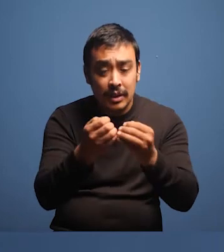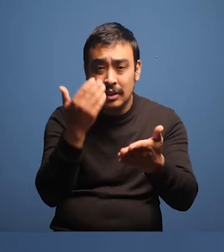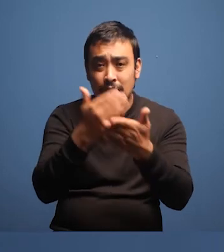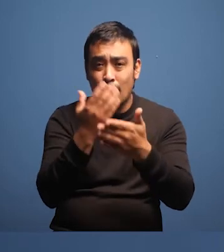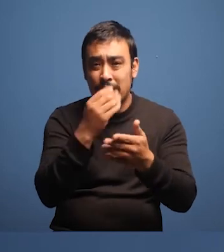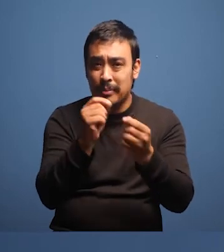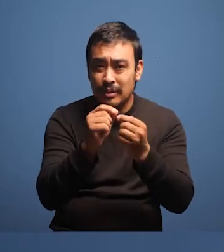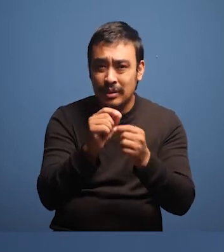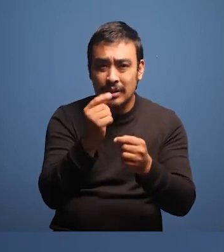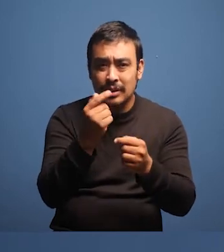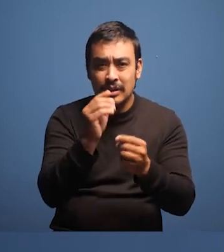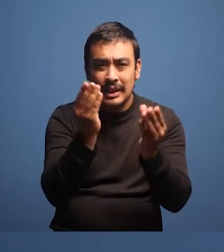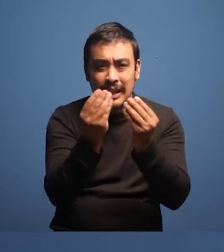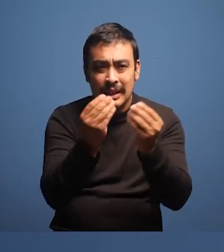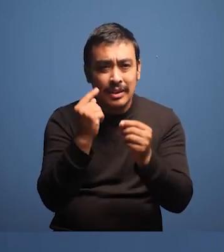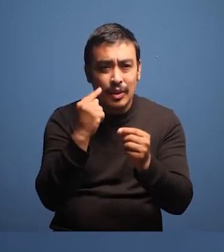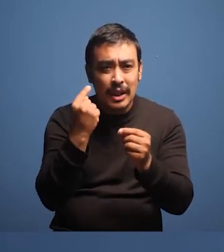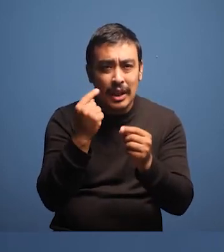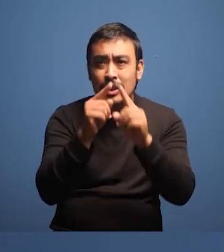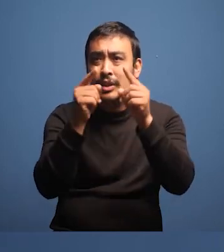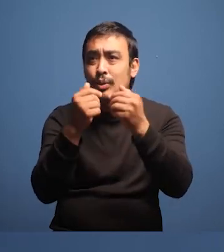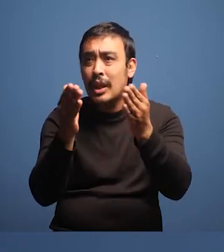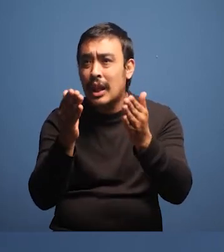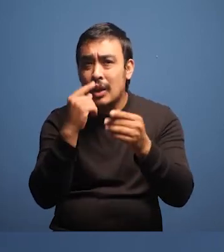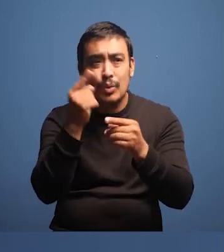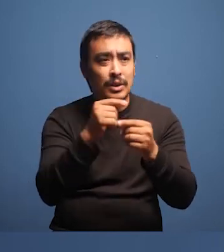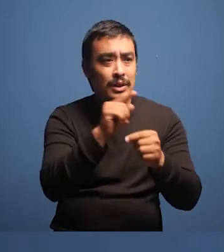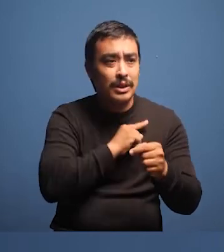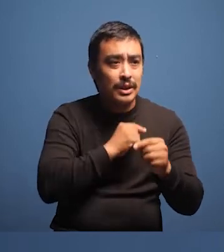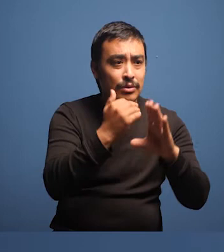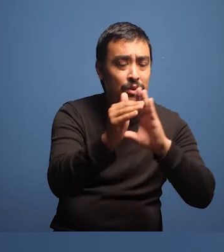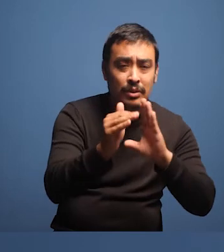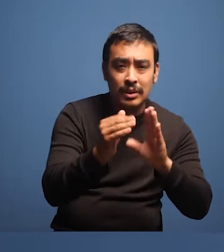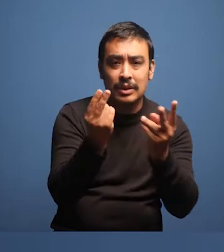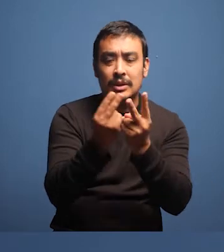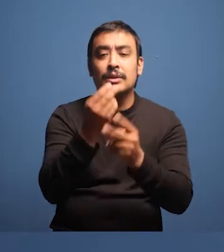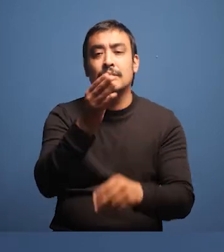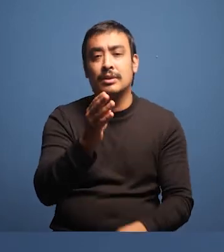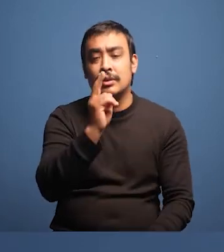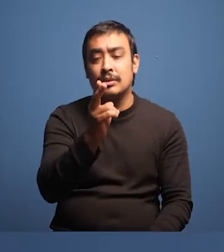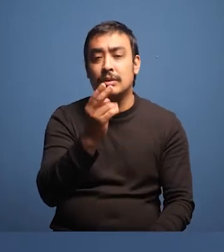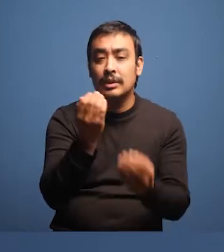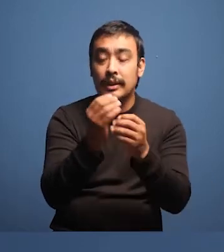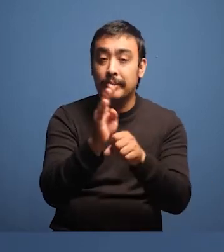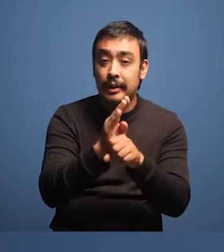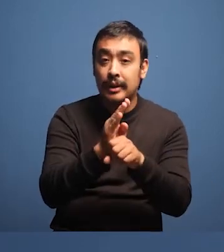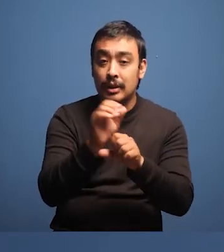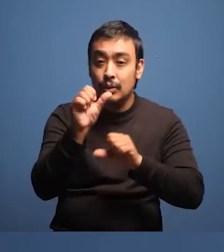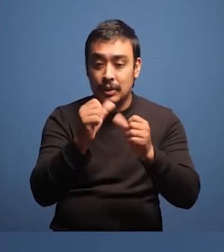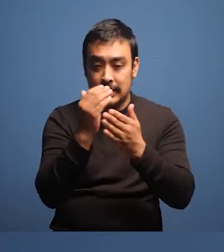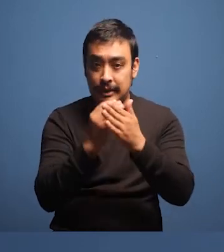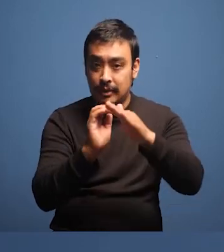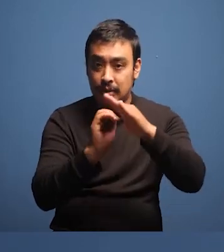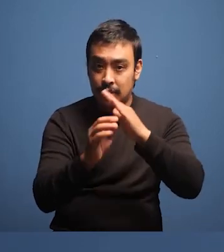अब सानो सानो क्लासहरू भइरहेछ भने कोहीले स्क्रिन कोरिदिने कोहीले चाहिँ पर्सनल मेसेज गरिदिने होइन त्यस्तो भइरहेको हुन्छ कि सो त्यो गर्दा चाहिँ के हुन्छ भने जसले चाहिँ प्रोग्राम अर्गनाइज